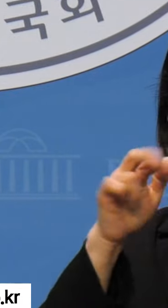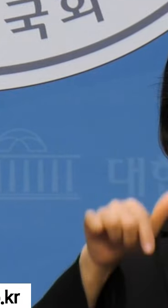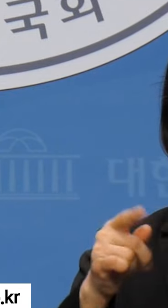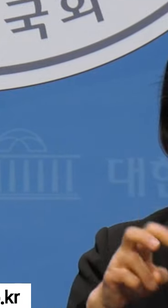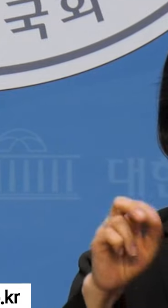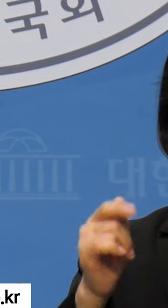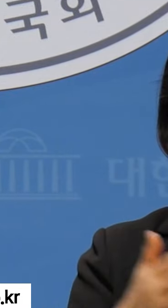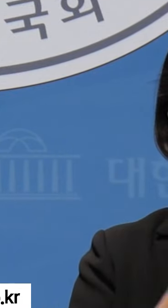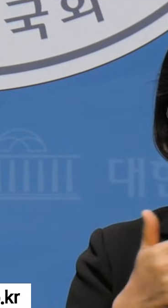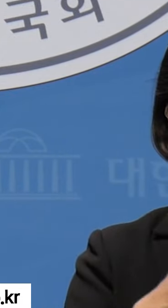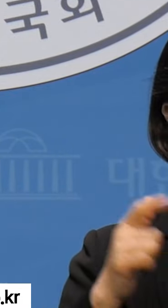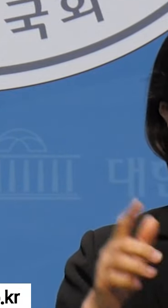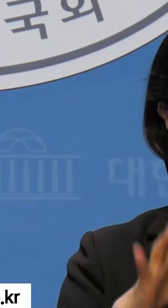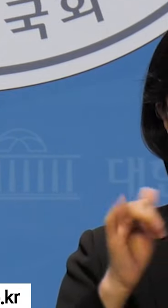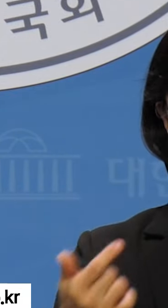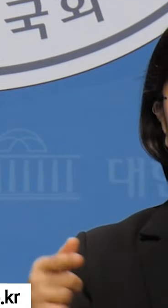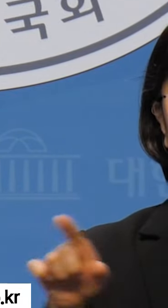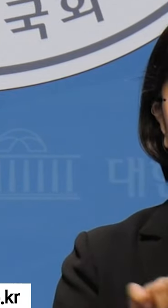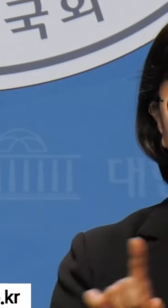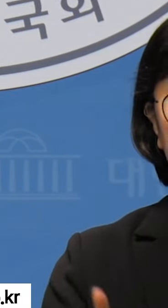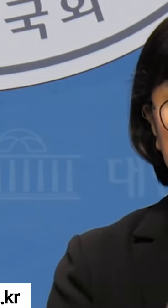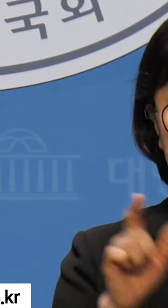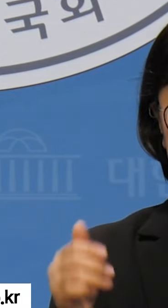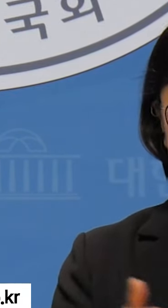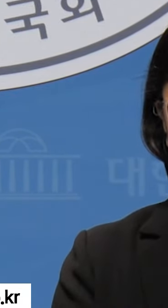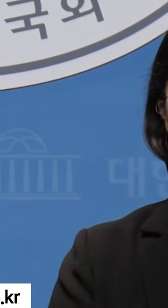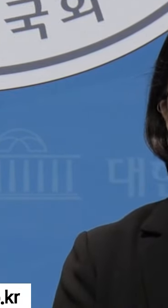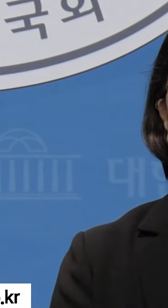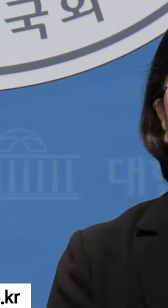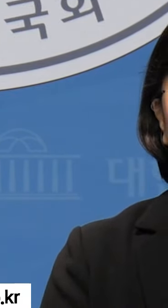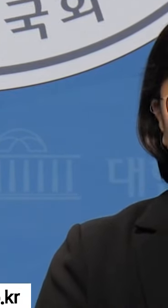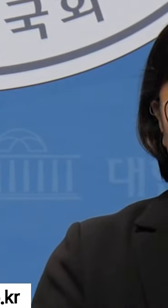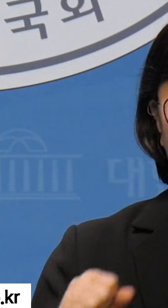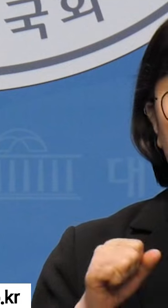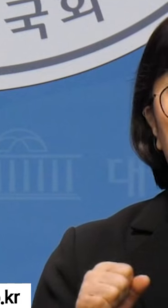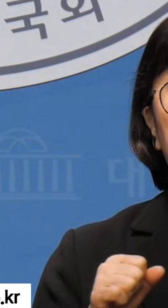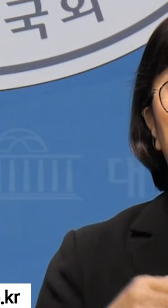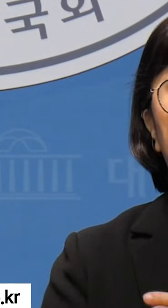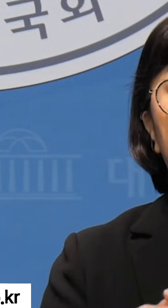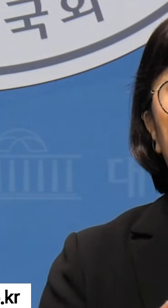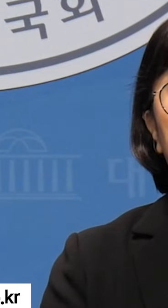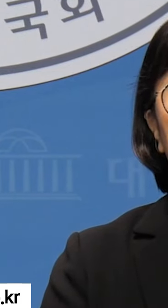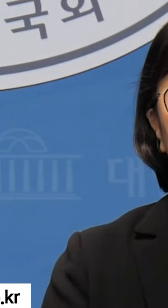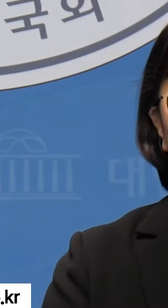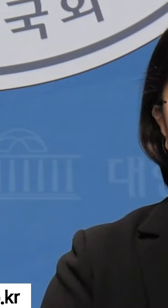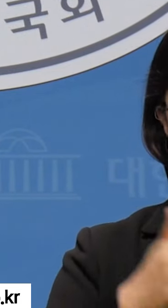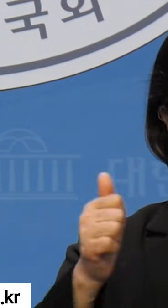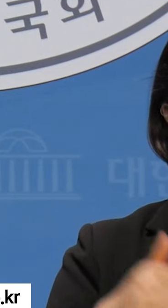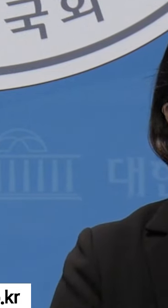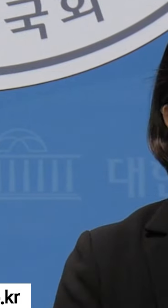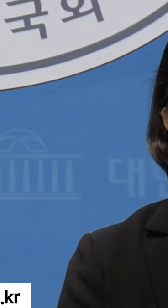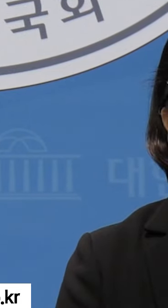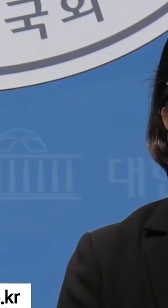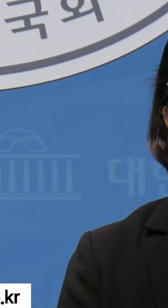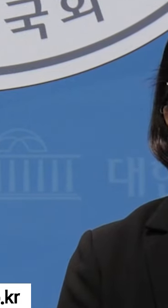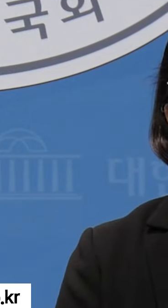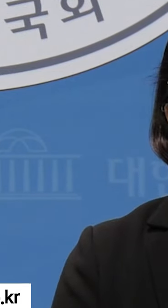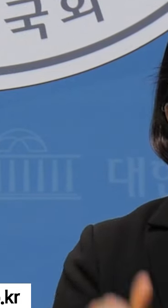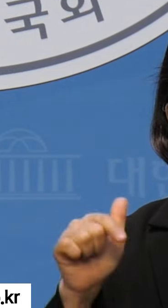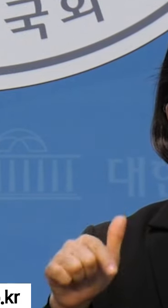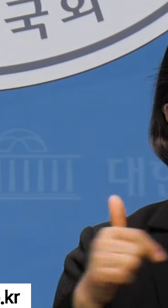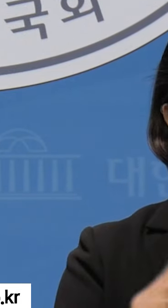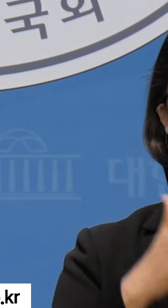주민과 동고동락 해왔습니다. 뚝심으로 사전 오기를 이뤄냈습니다. 뿌리 깊은 서구의